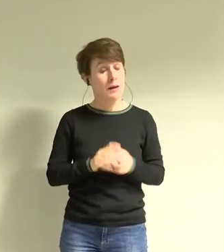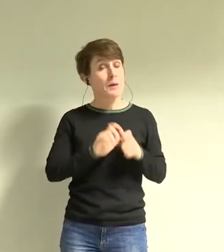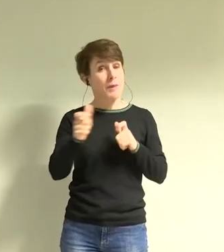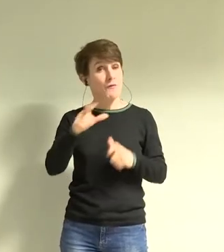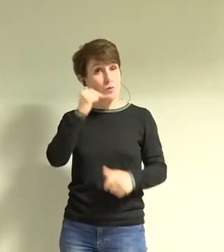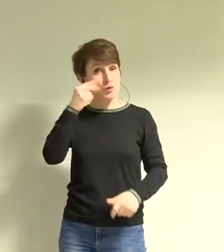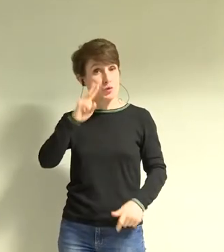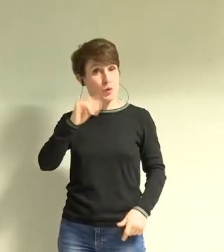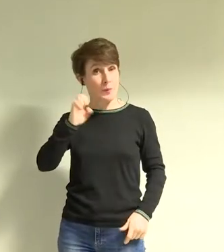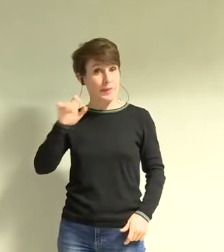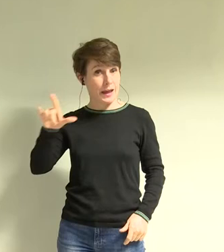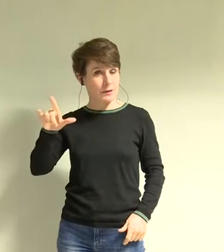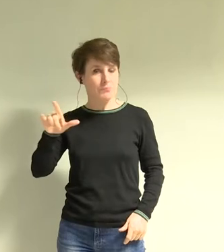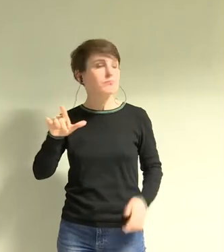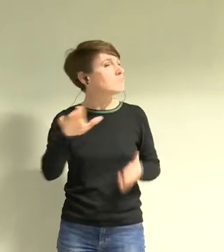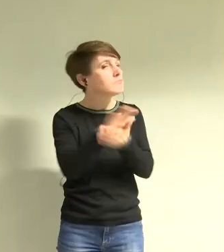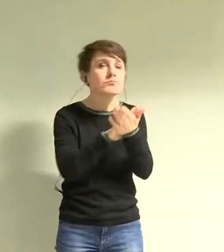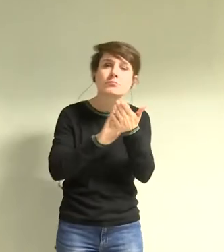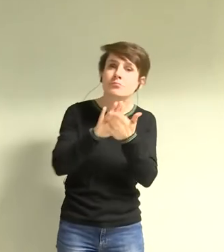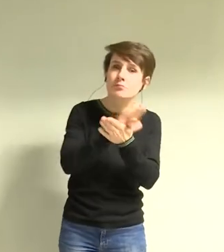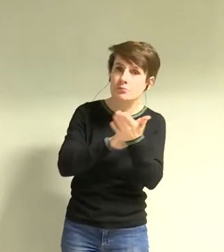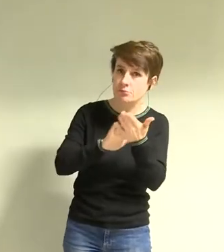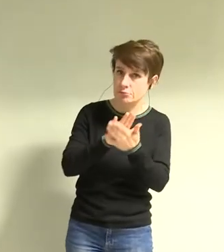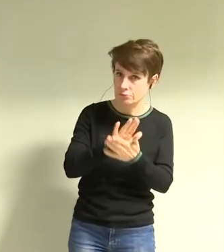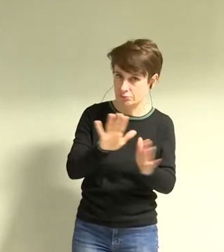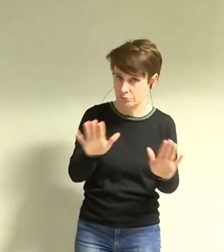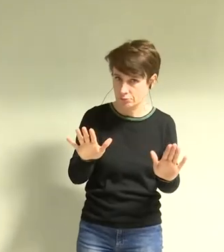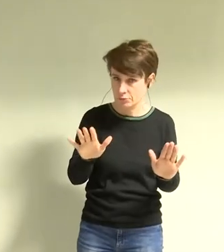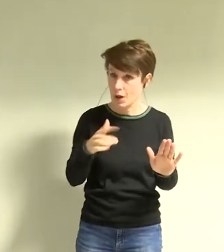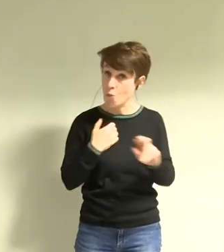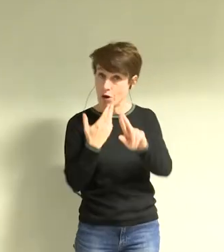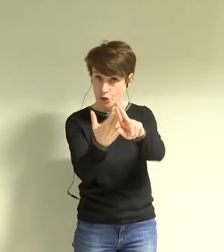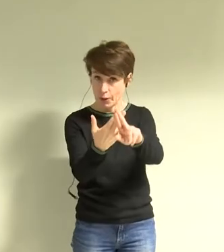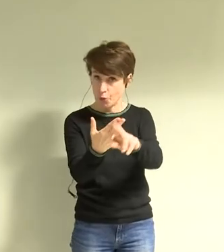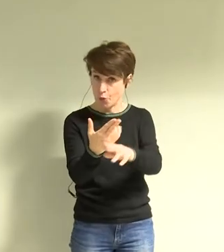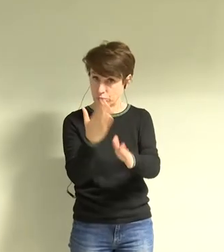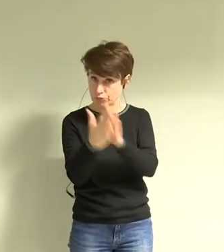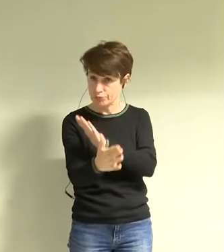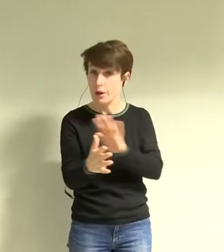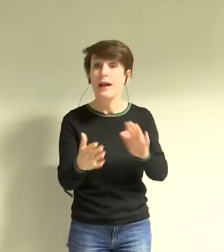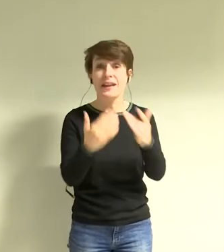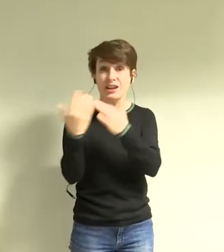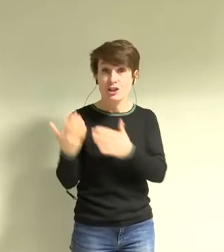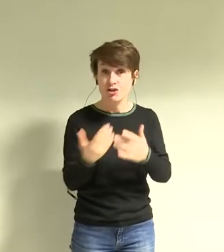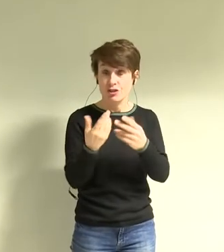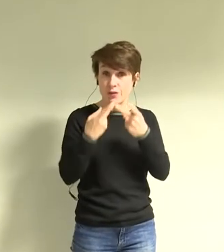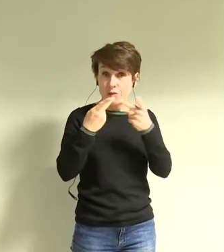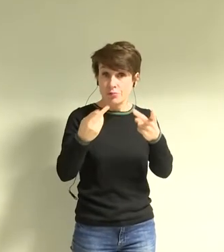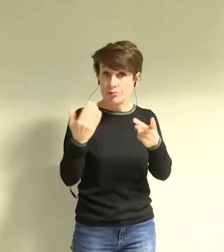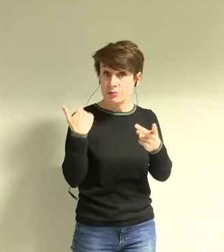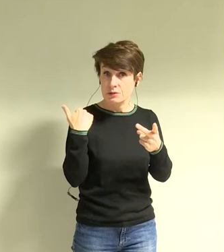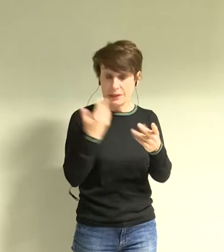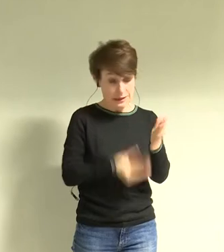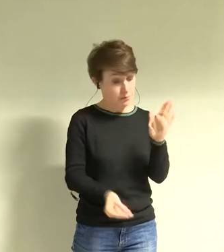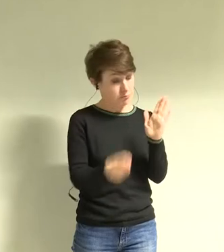je m'excuse je viens juste répondre à madame pantel les chiffres que j'ai donnée figure dans la note de service